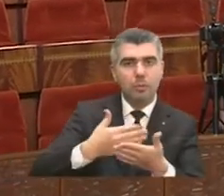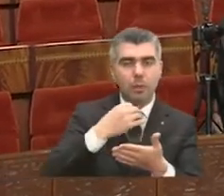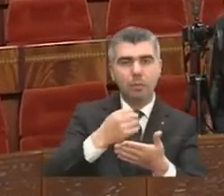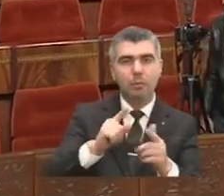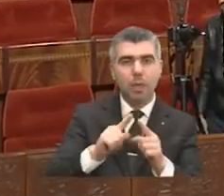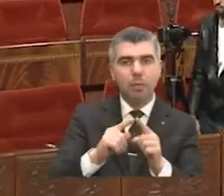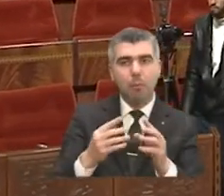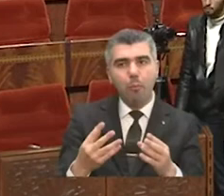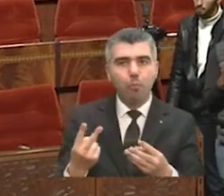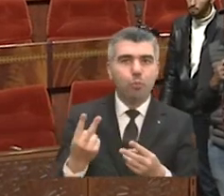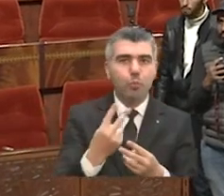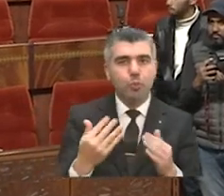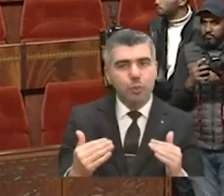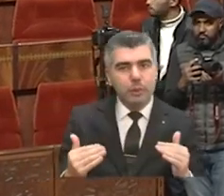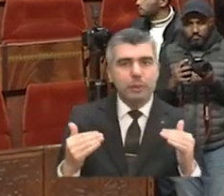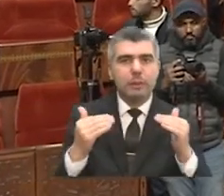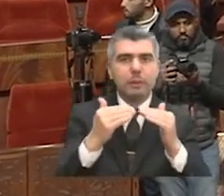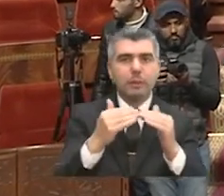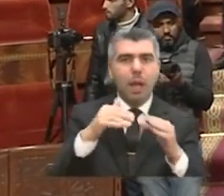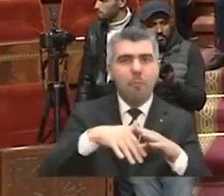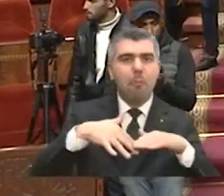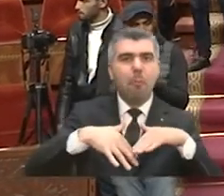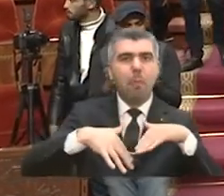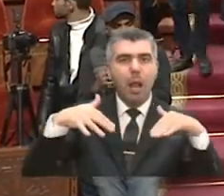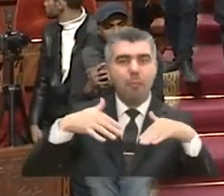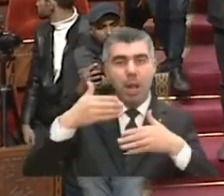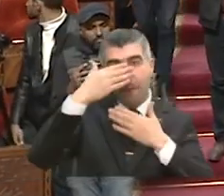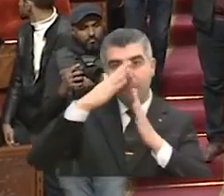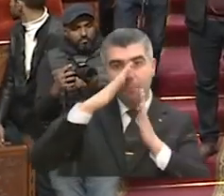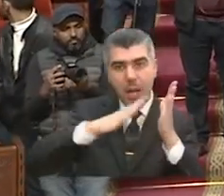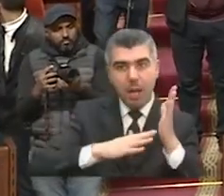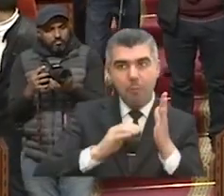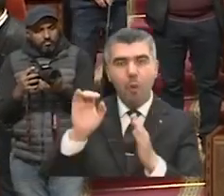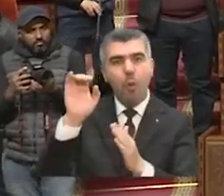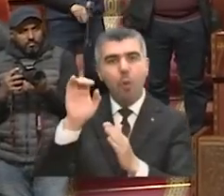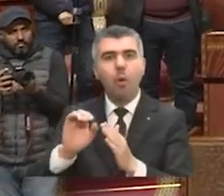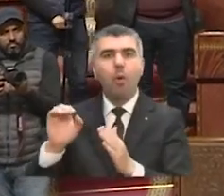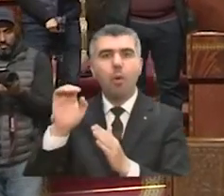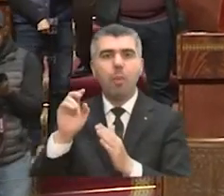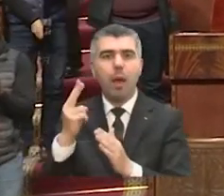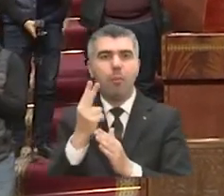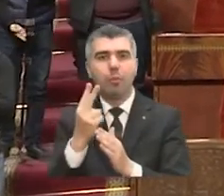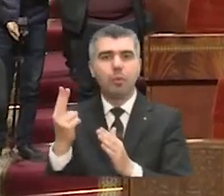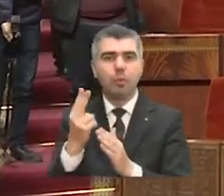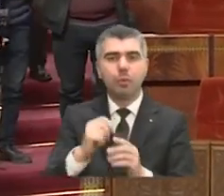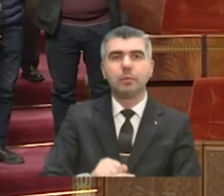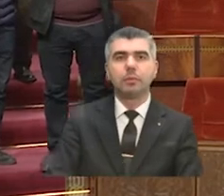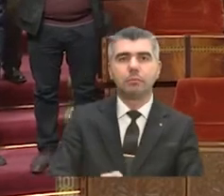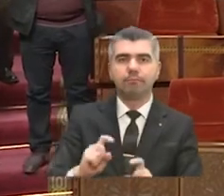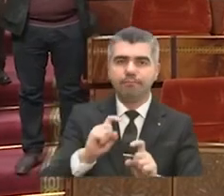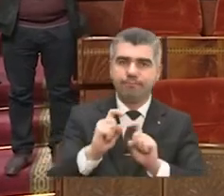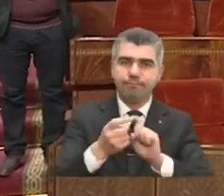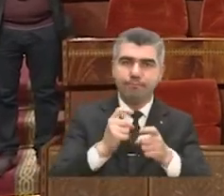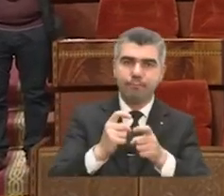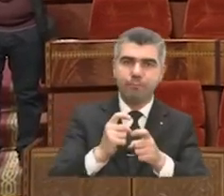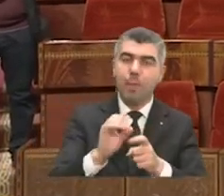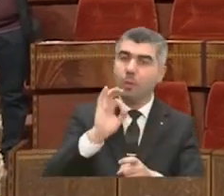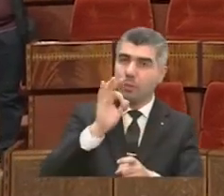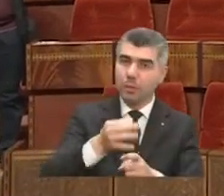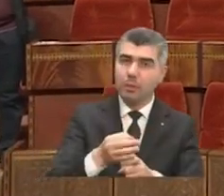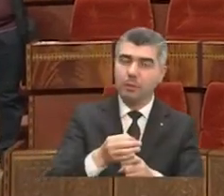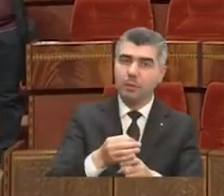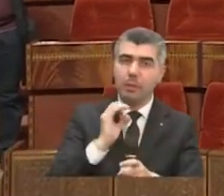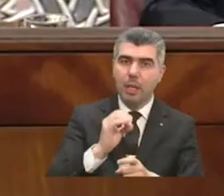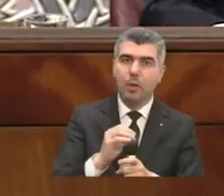cette résolution qui va à l'encontre justement des relations